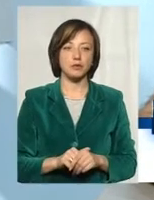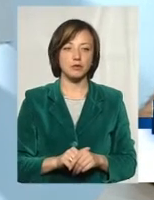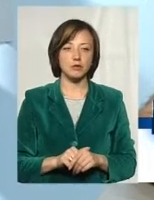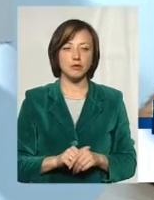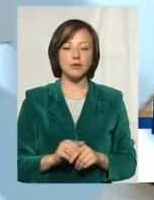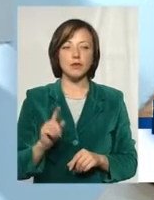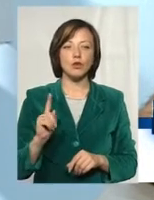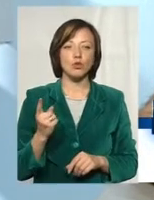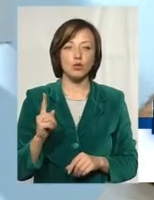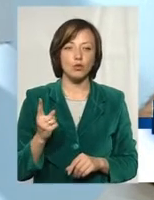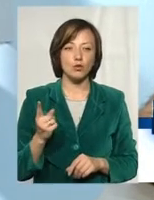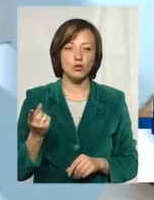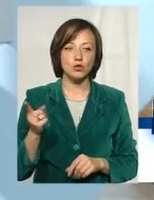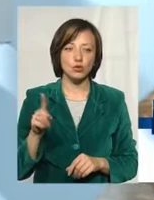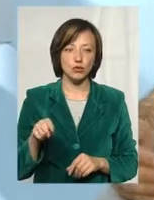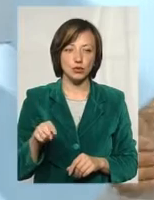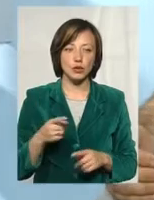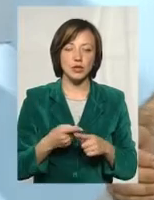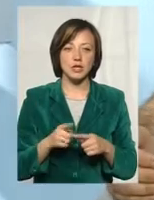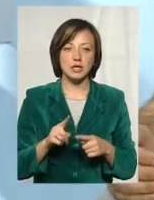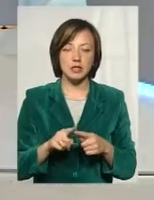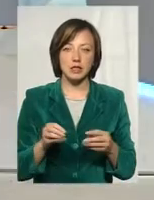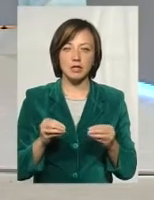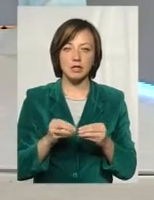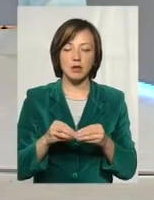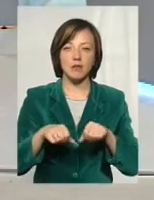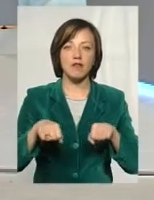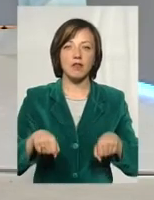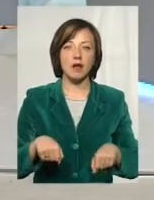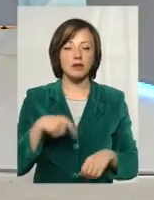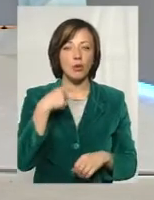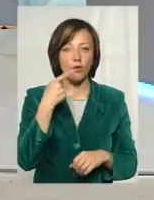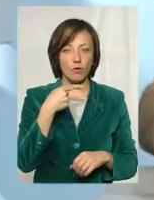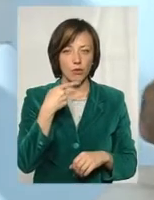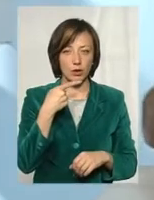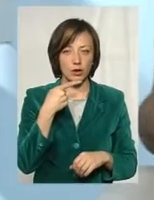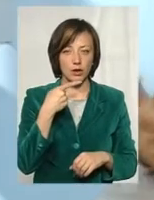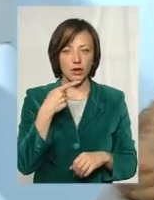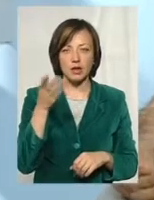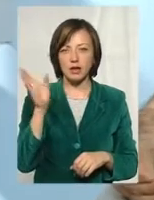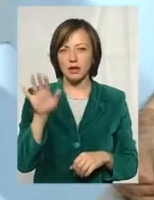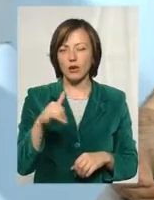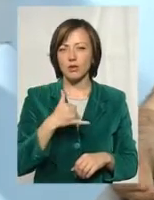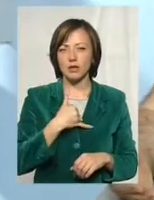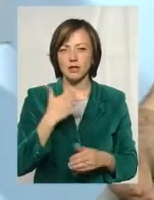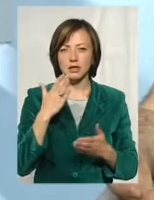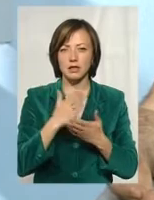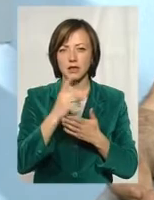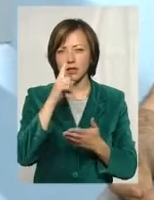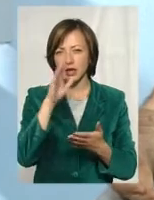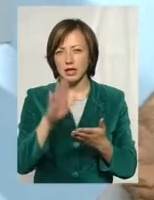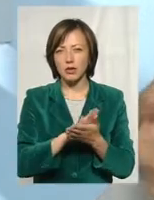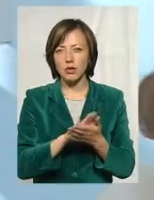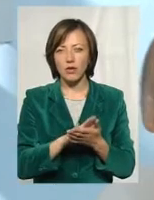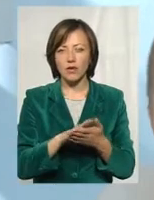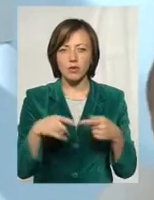Тому що ця ж сама влада говорить, та в нас є тіньовий продаж землі,